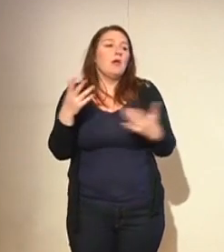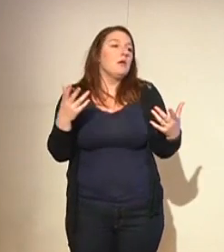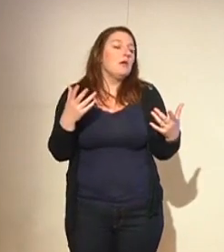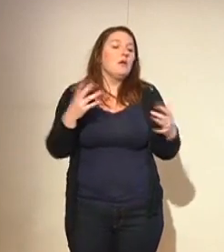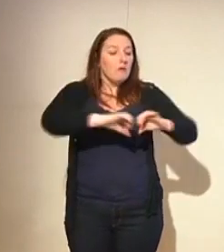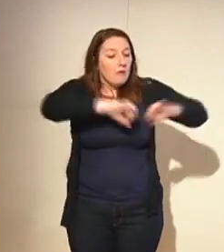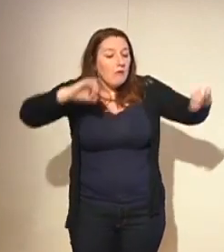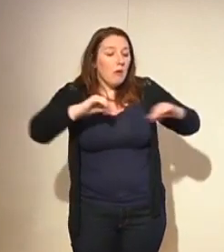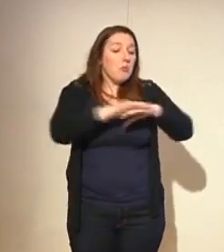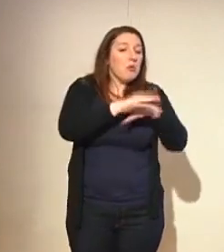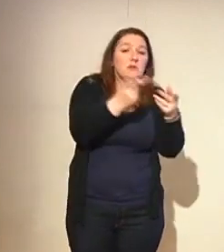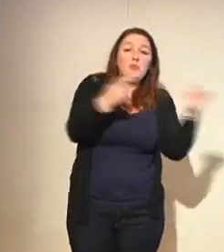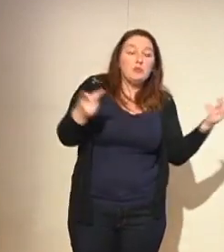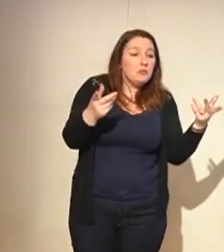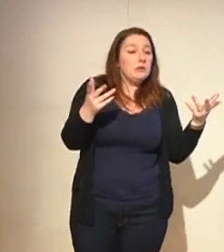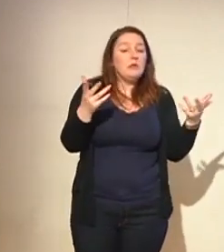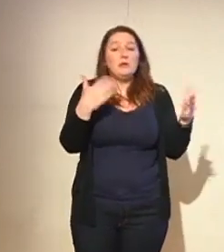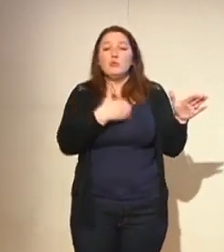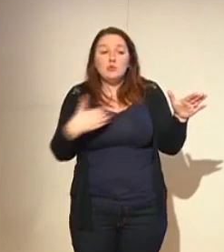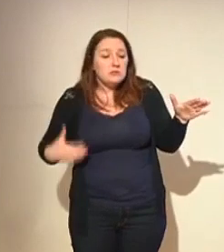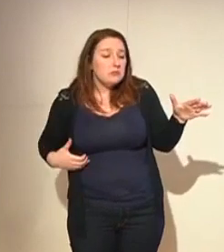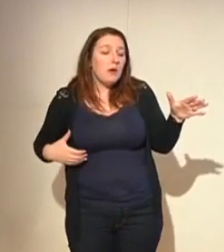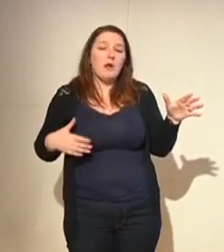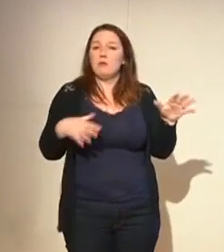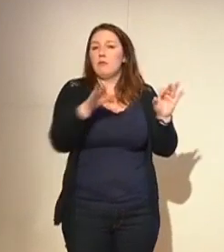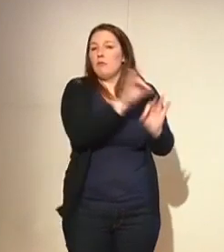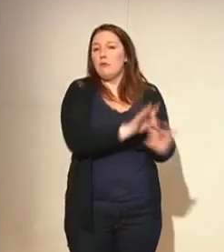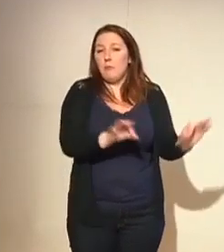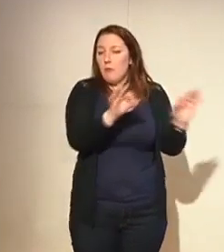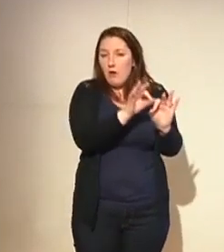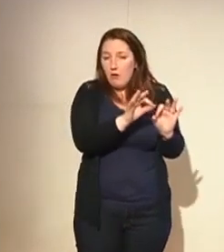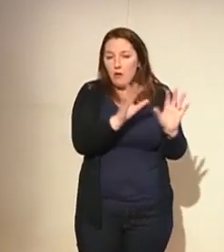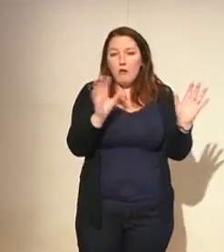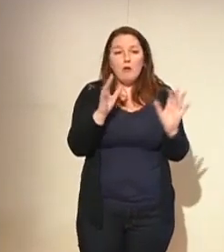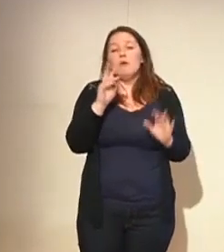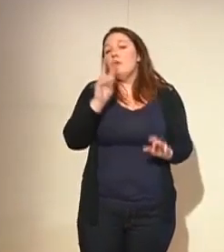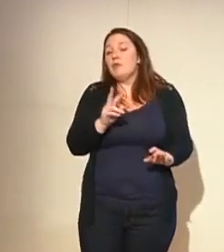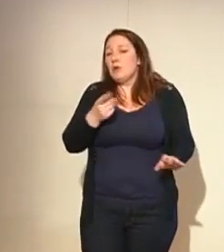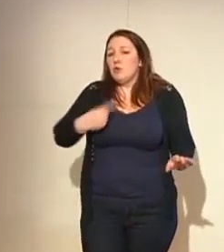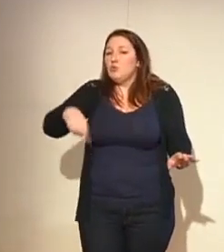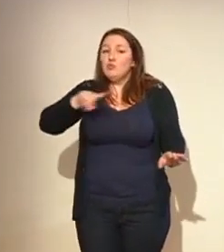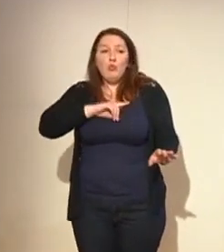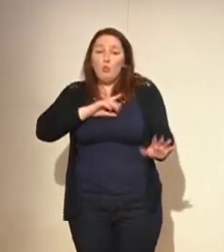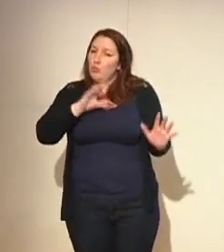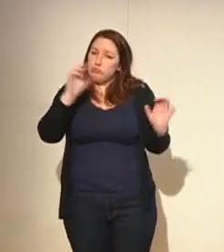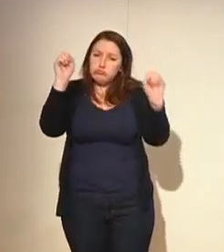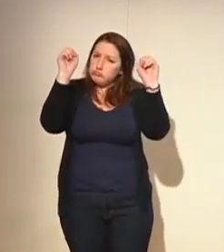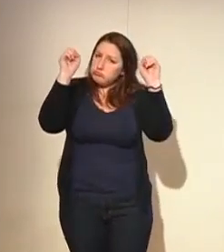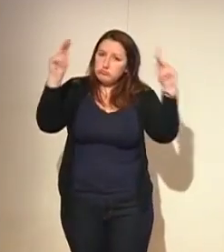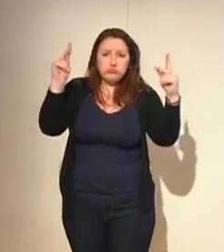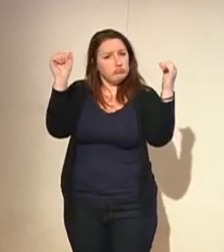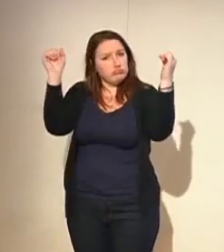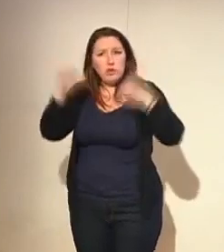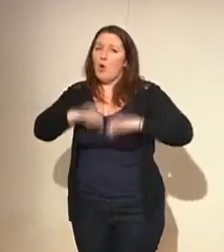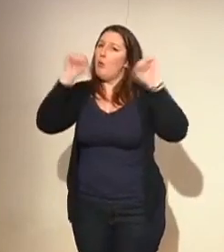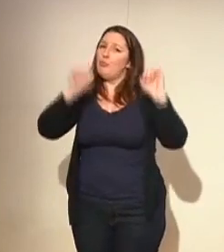question des politiques publiques municipal il n'y a pas de de notre part d'opposition à